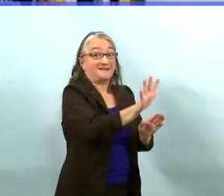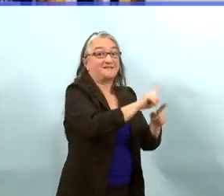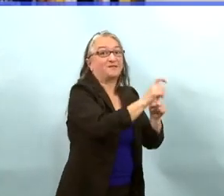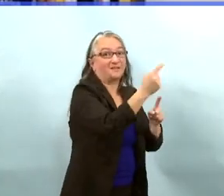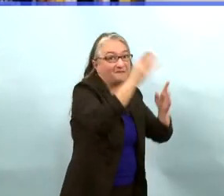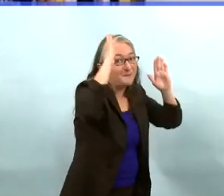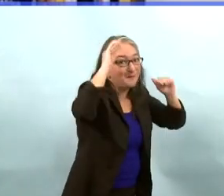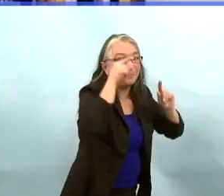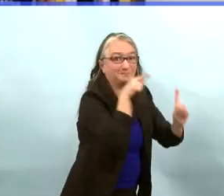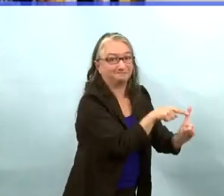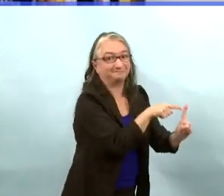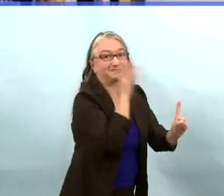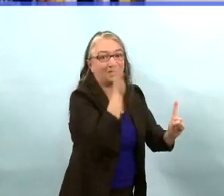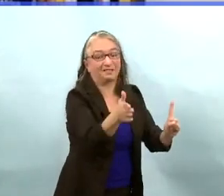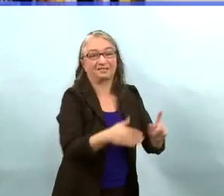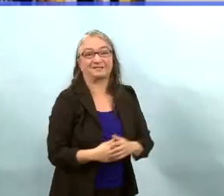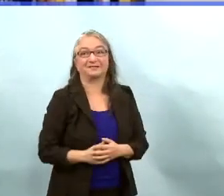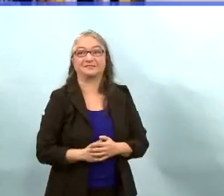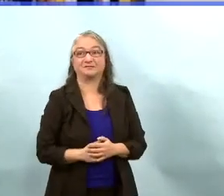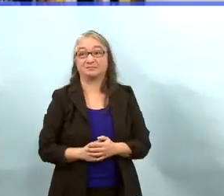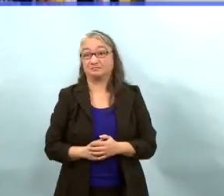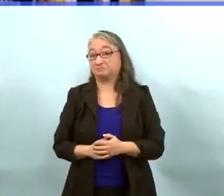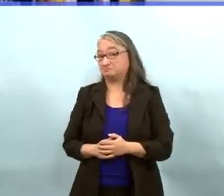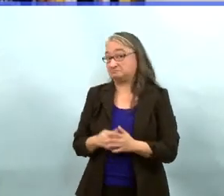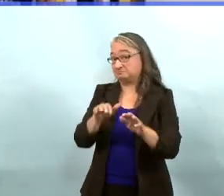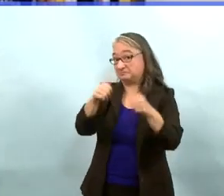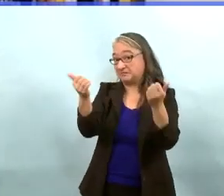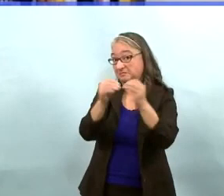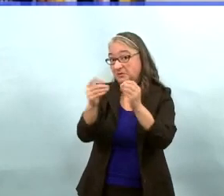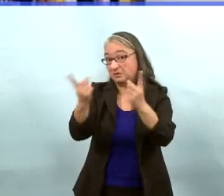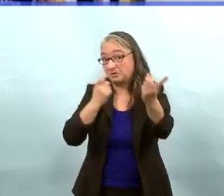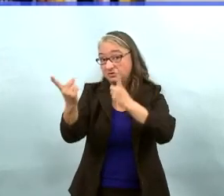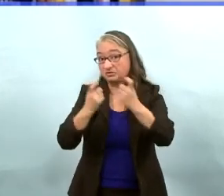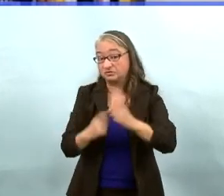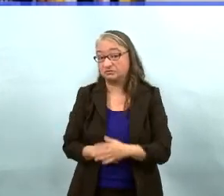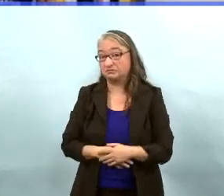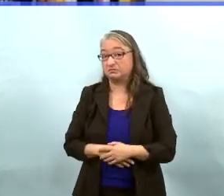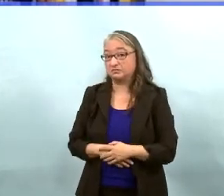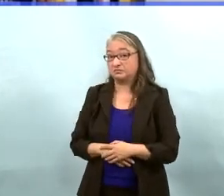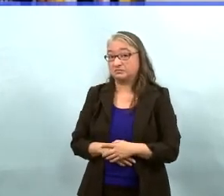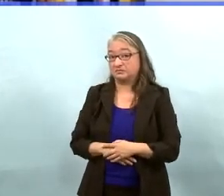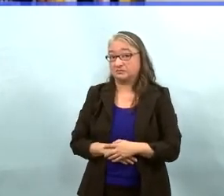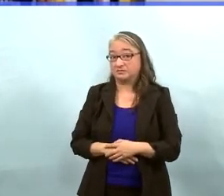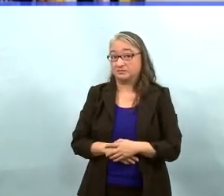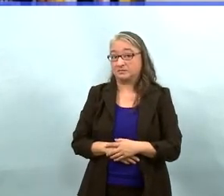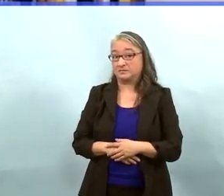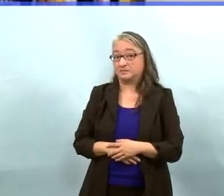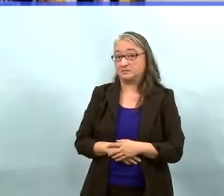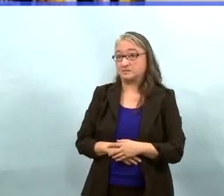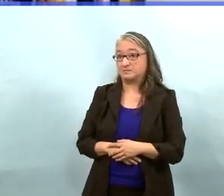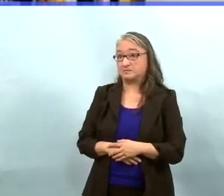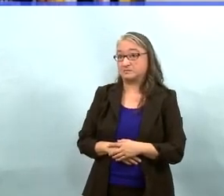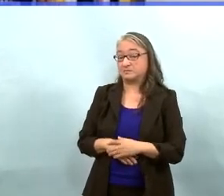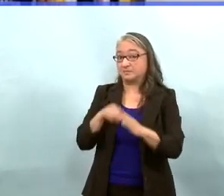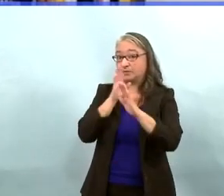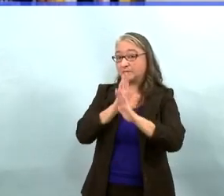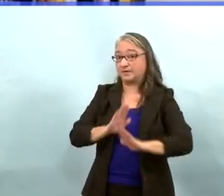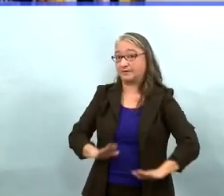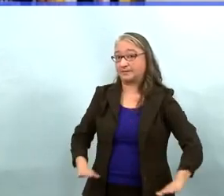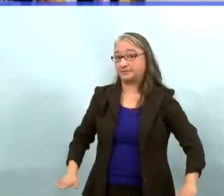Et il nous reste un petit peu de temps pour peut-être deux questions.